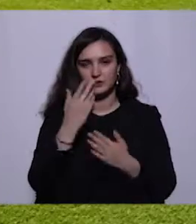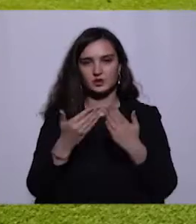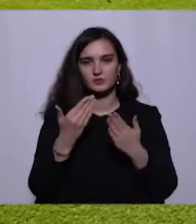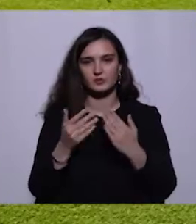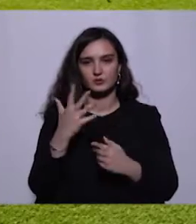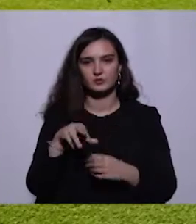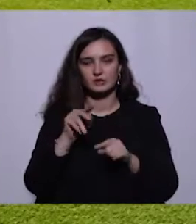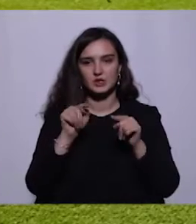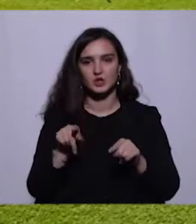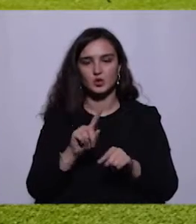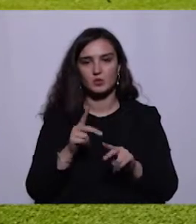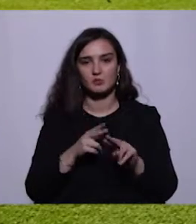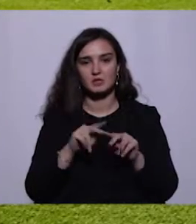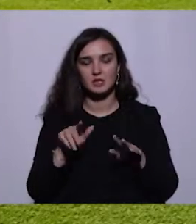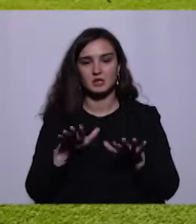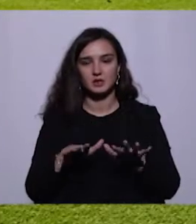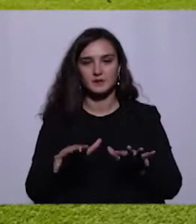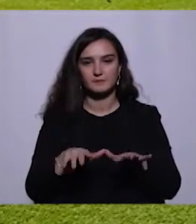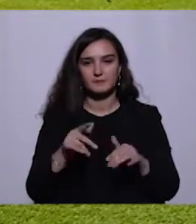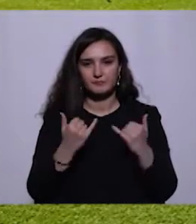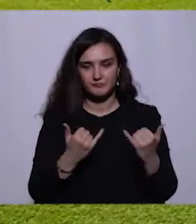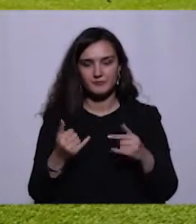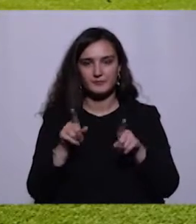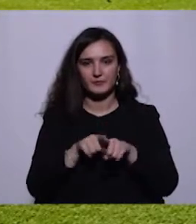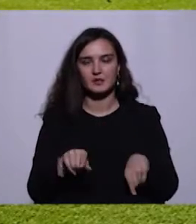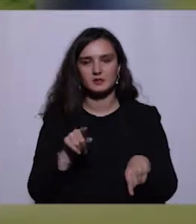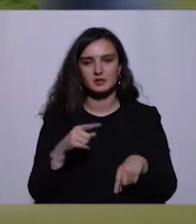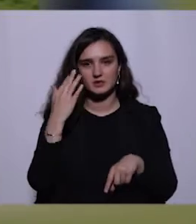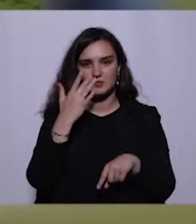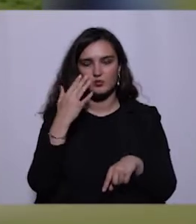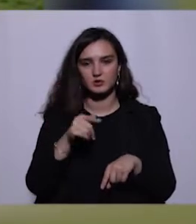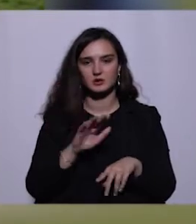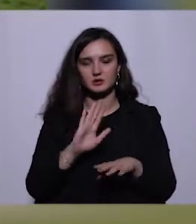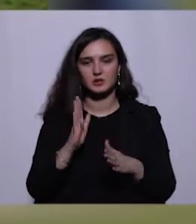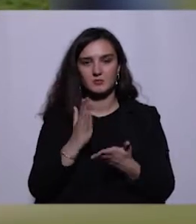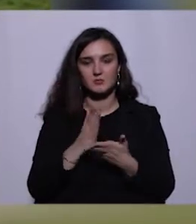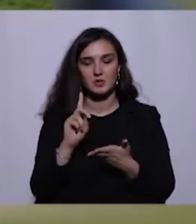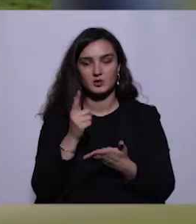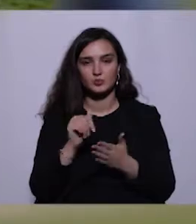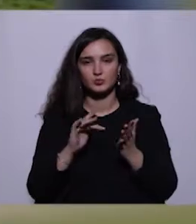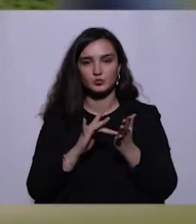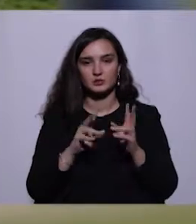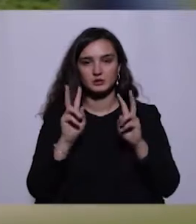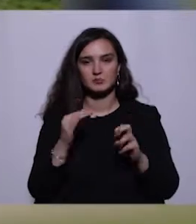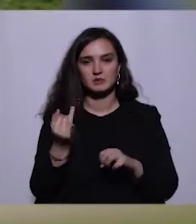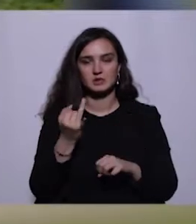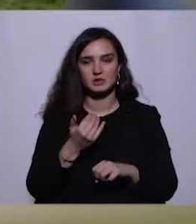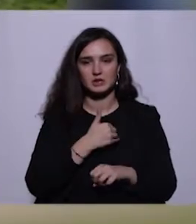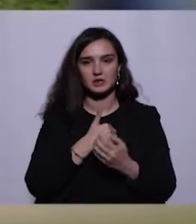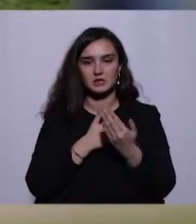გაჩვენოთ ის, რომ ეს ადგილი დღესაც წარმოადგენს არამხოლოდ ტურისტების